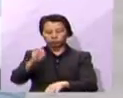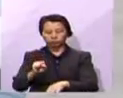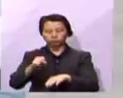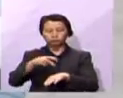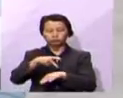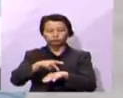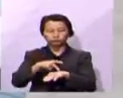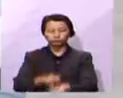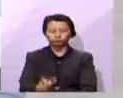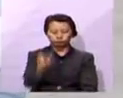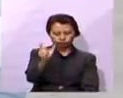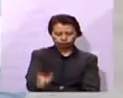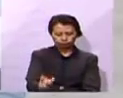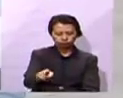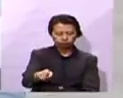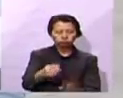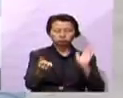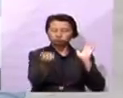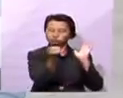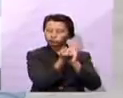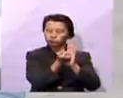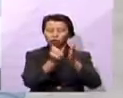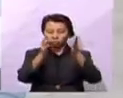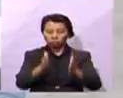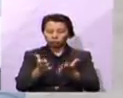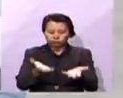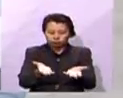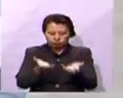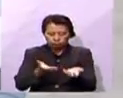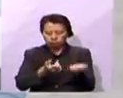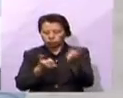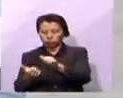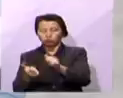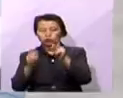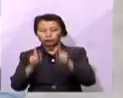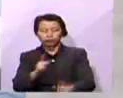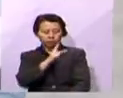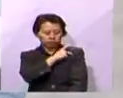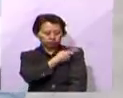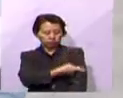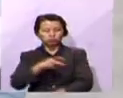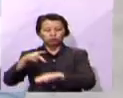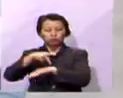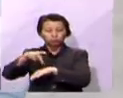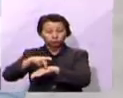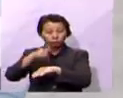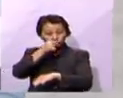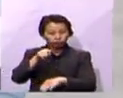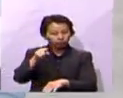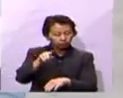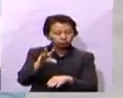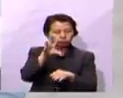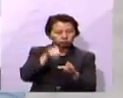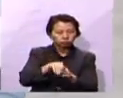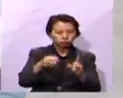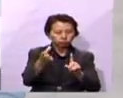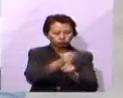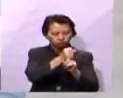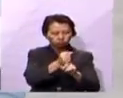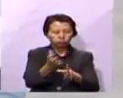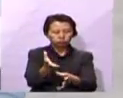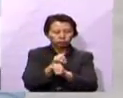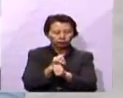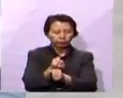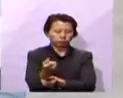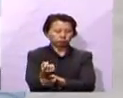Filipina. Suspek juga disenaraikan sebagai orang yang dikehendaki oleh pihak berkuasa Filipina kerana terlibat dalam kes menculik untuk